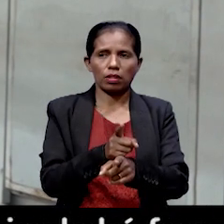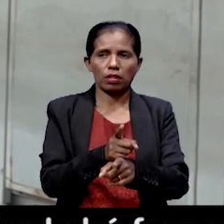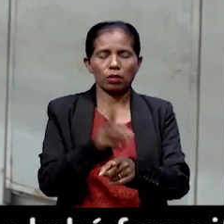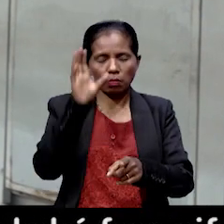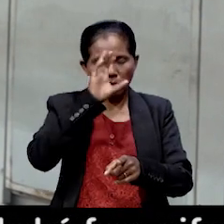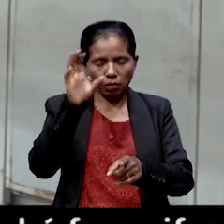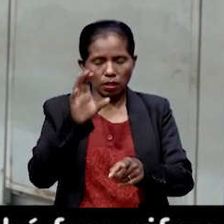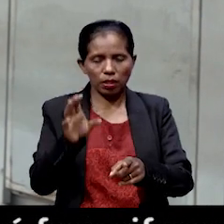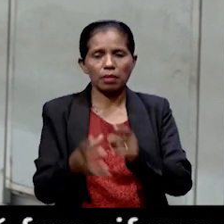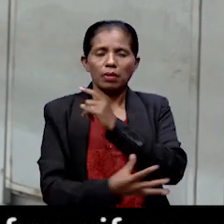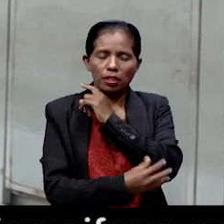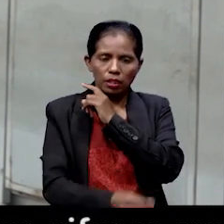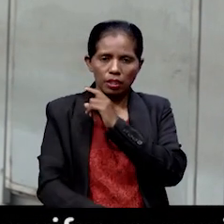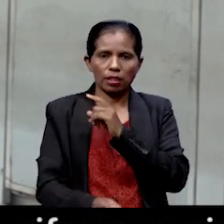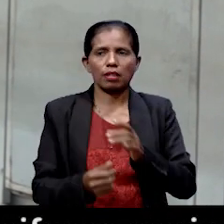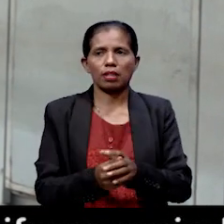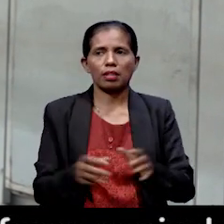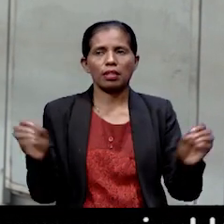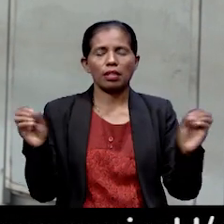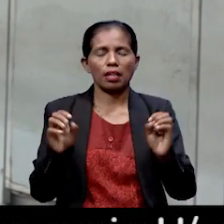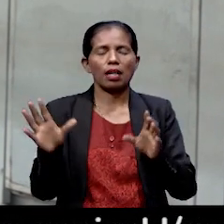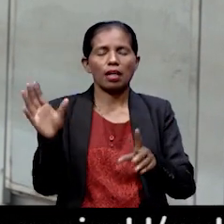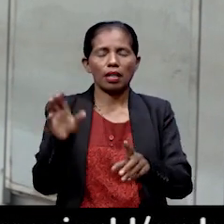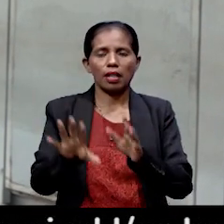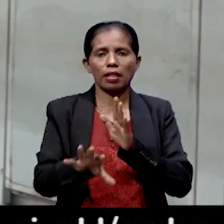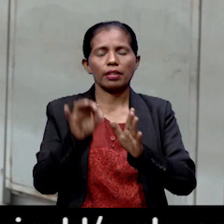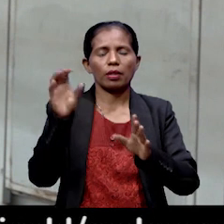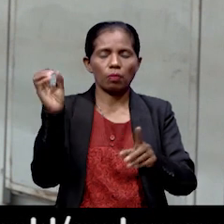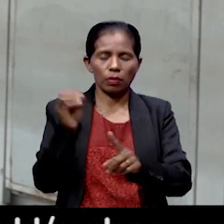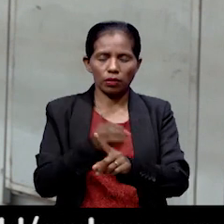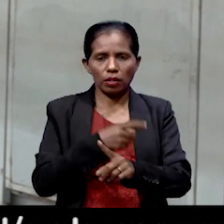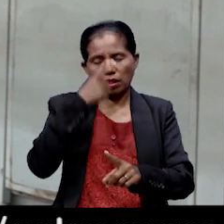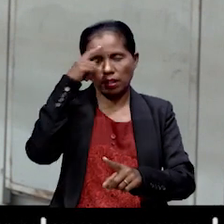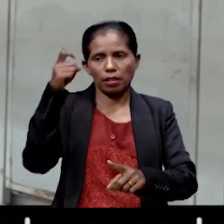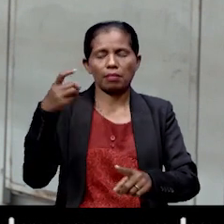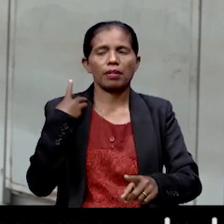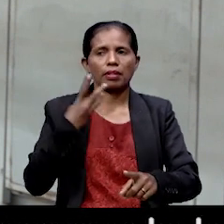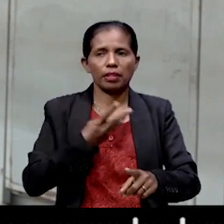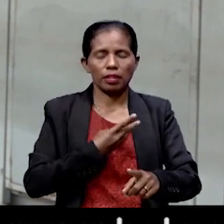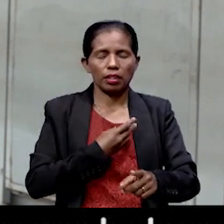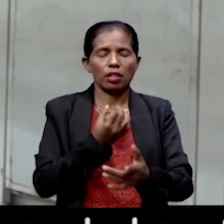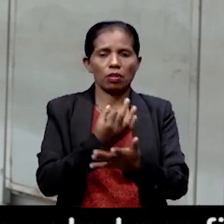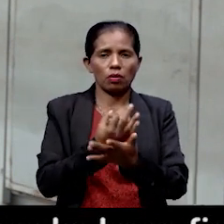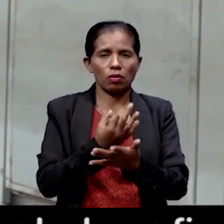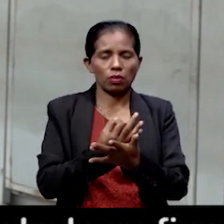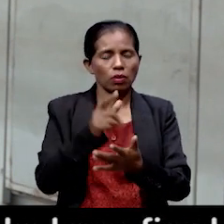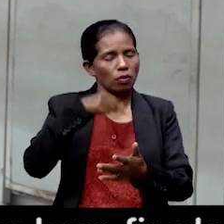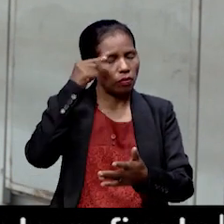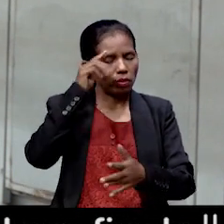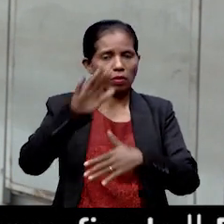identifika kbitlaik lai balul lahetan oportunidade. Ne tamba itene gestão governação toma